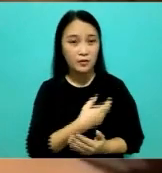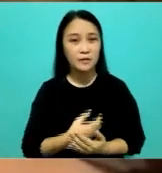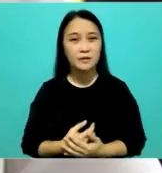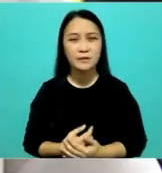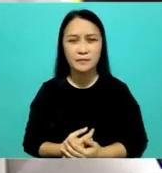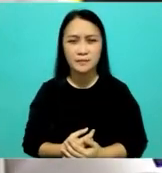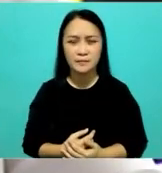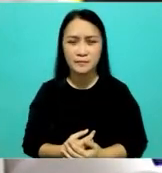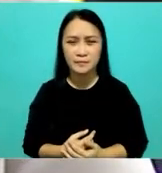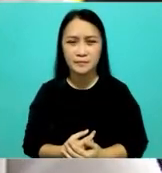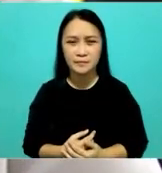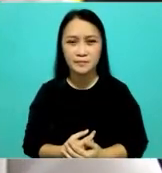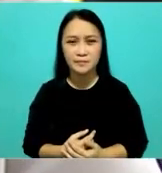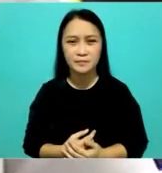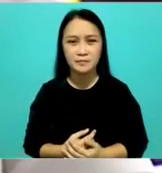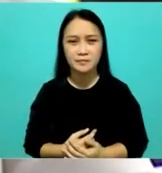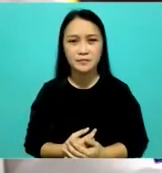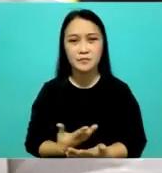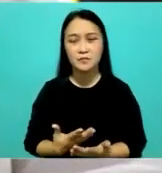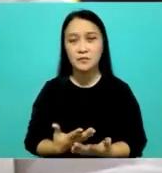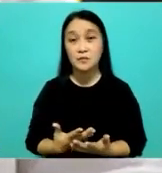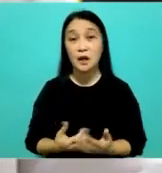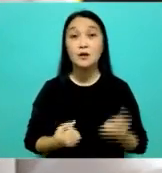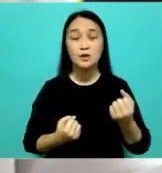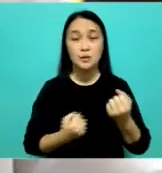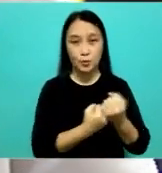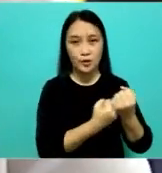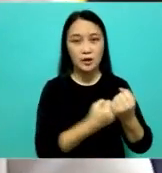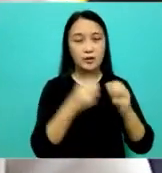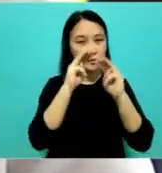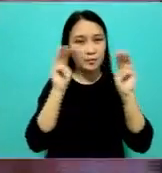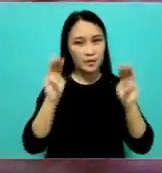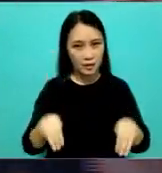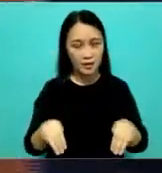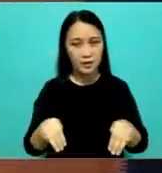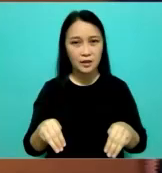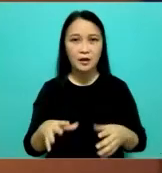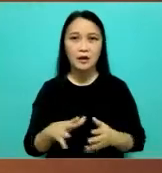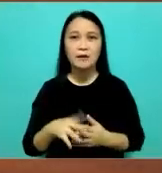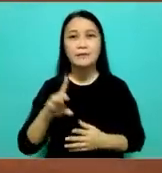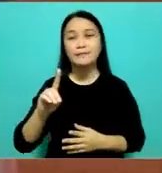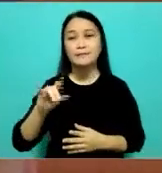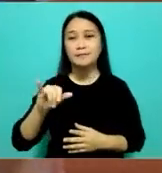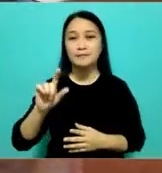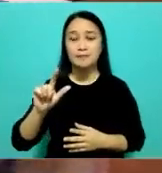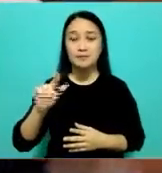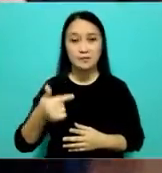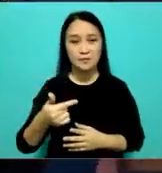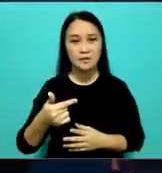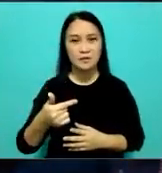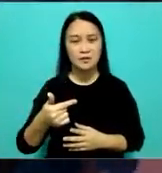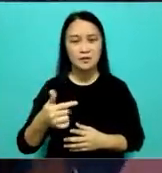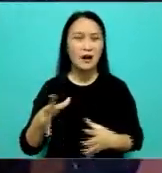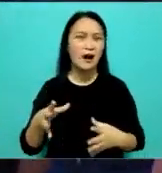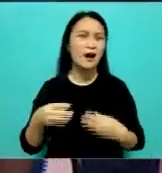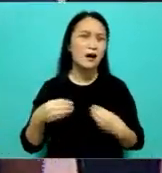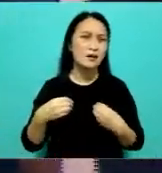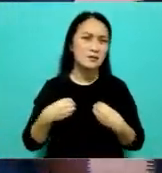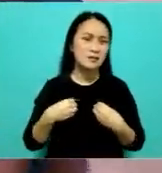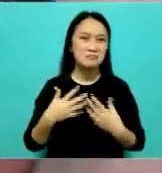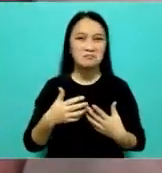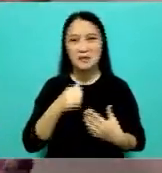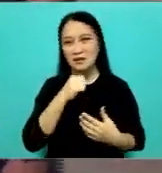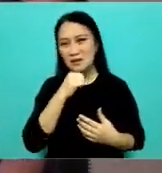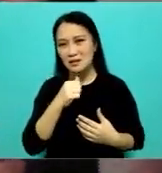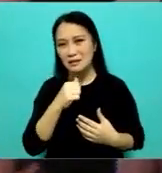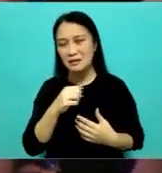departamento. Suportado naman ng Malacanang ang intensyon ng DILG, pero aminado rin silang hindi sasapat ng isang executive order